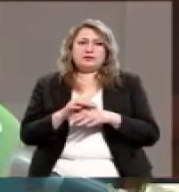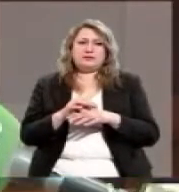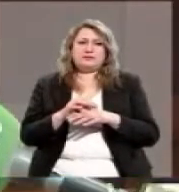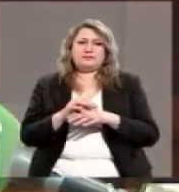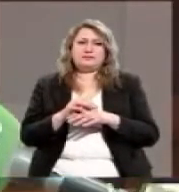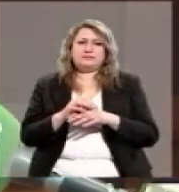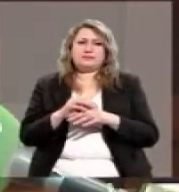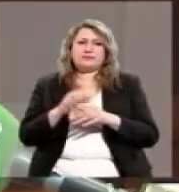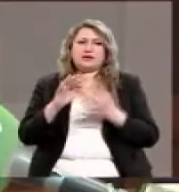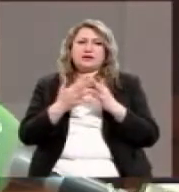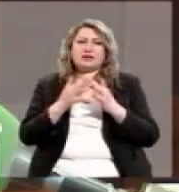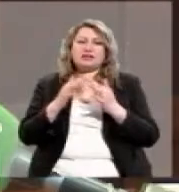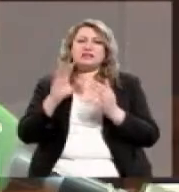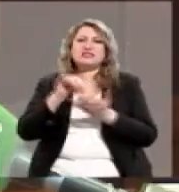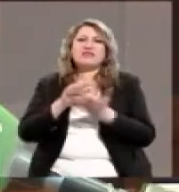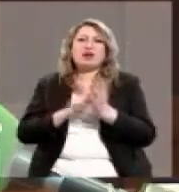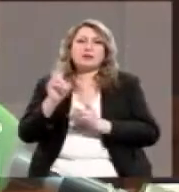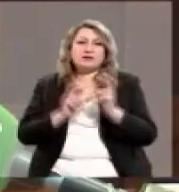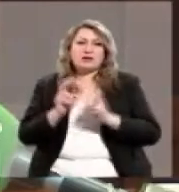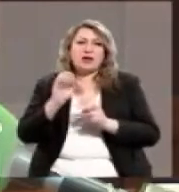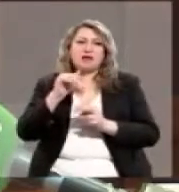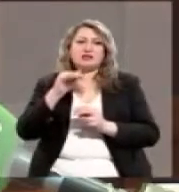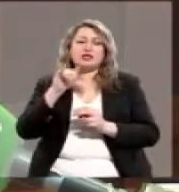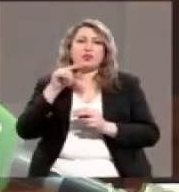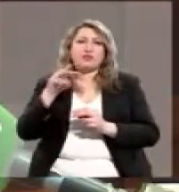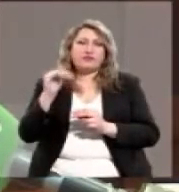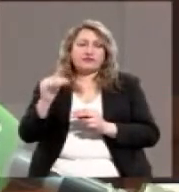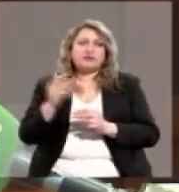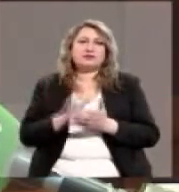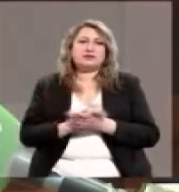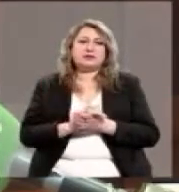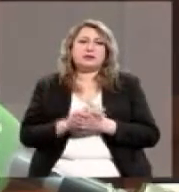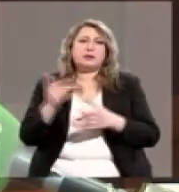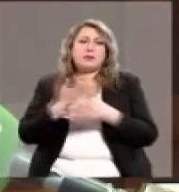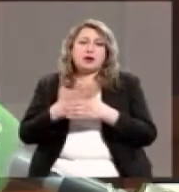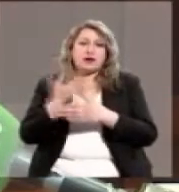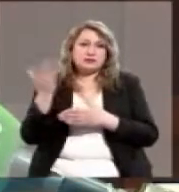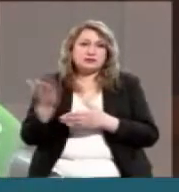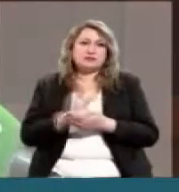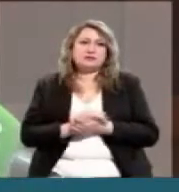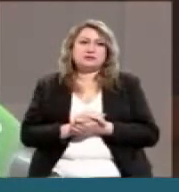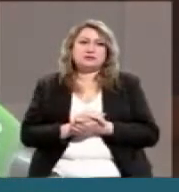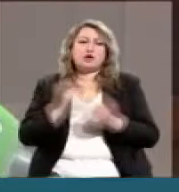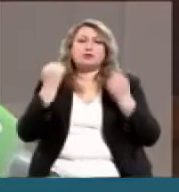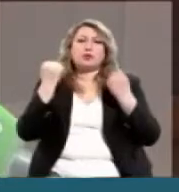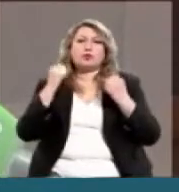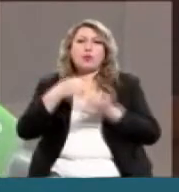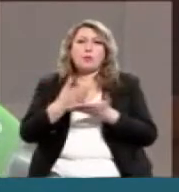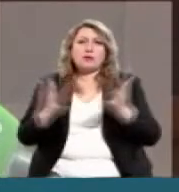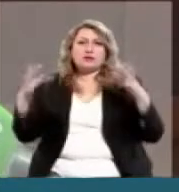сельхозтоваропроизводителями. Господин Артемук Максим Федорович помогает построил спорткомплекс